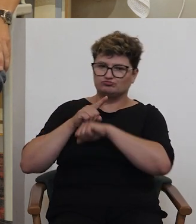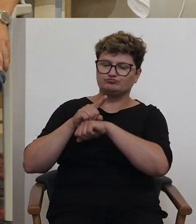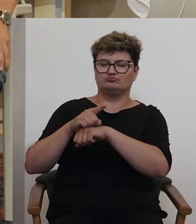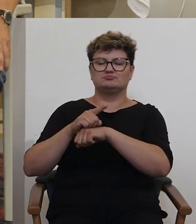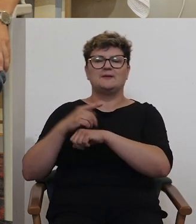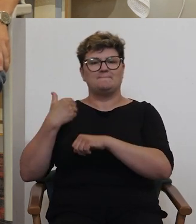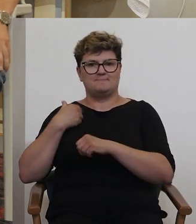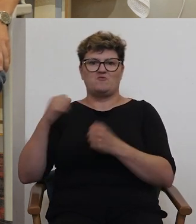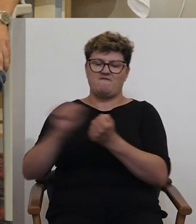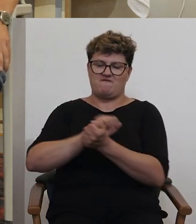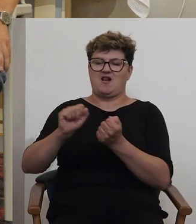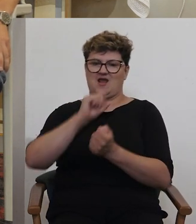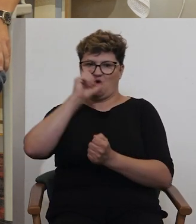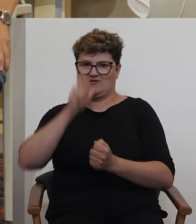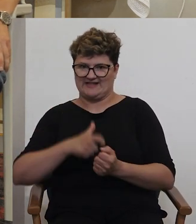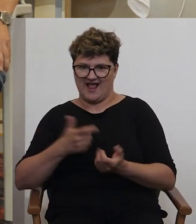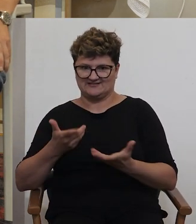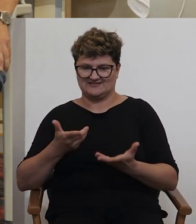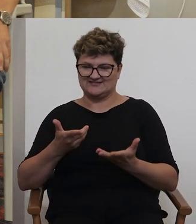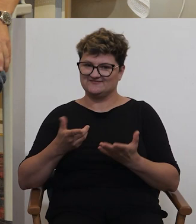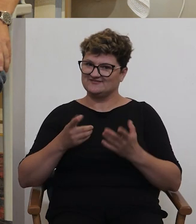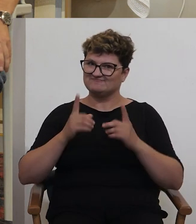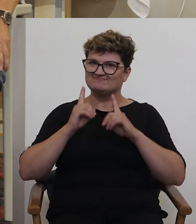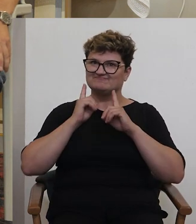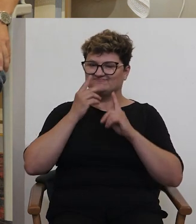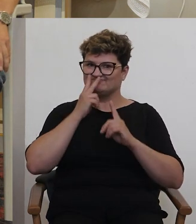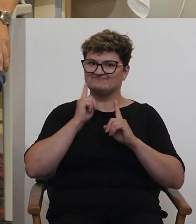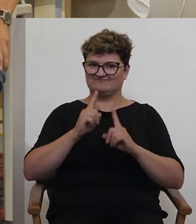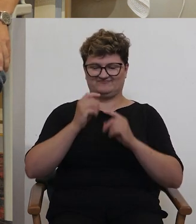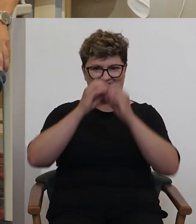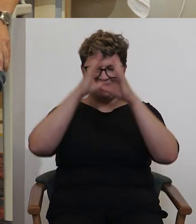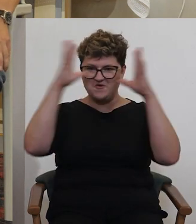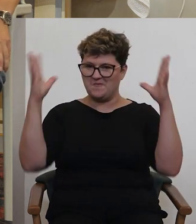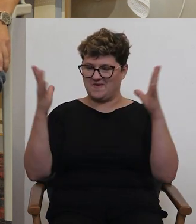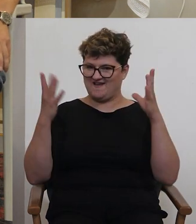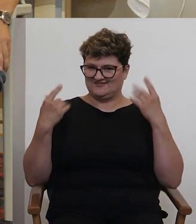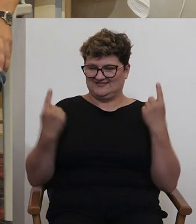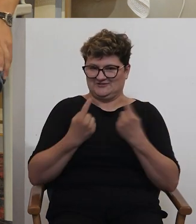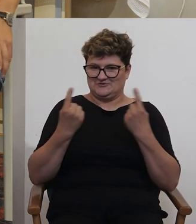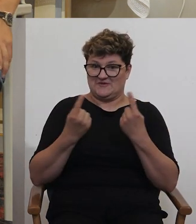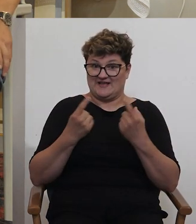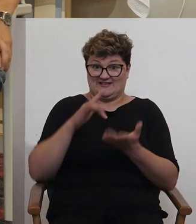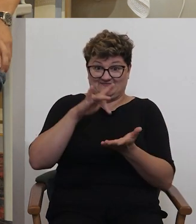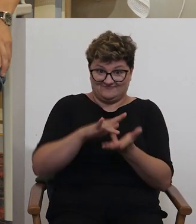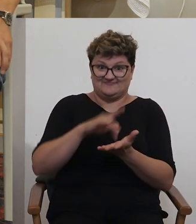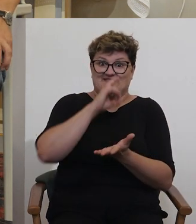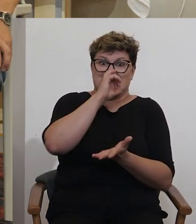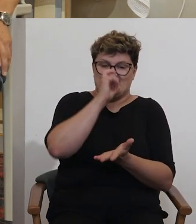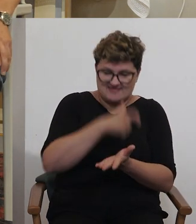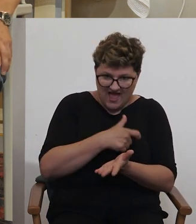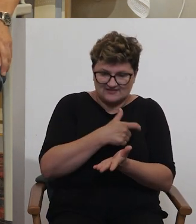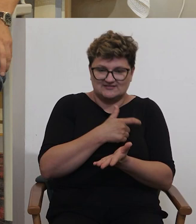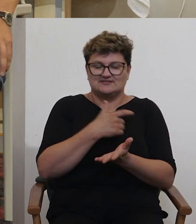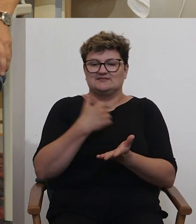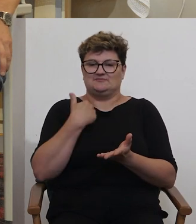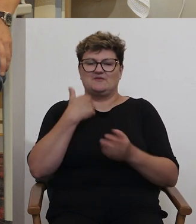w walkach o Gdańsk. Więc proszę sobie wyobrazić sytuację, że w Gdańsku przy